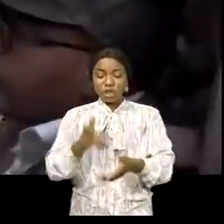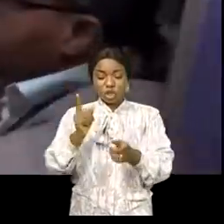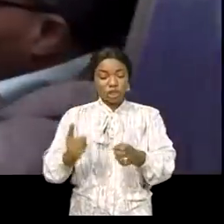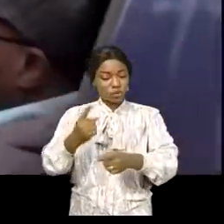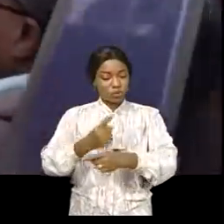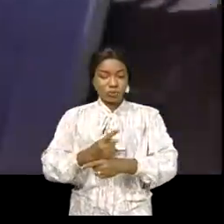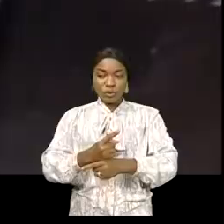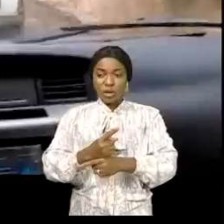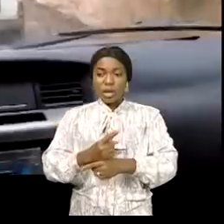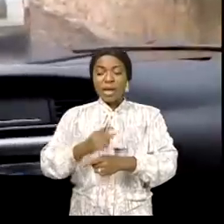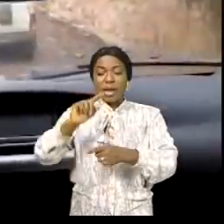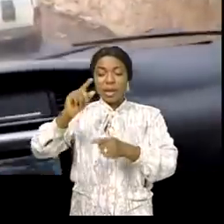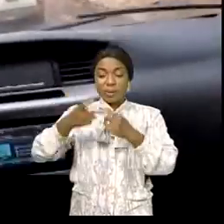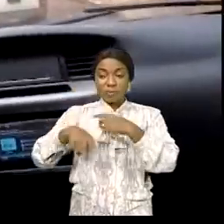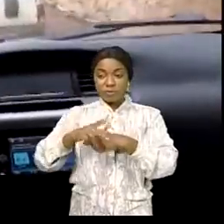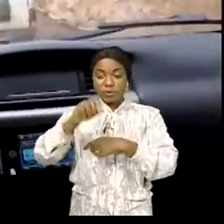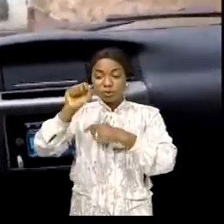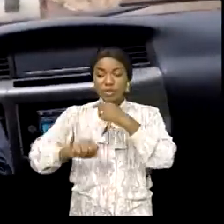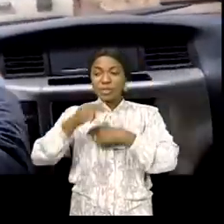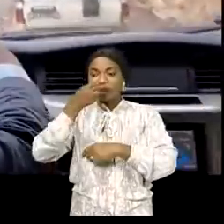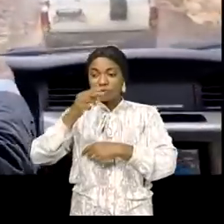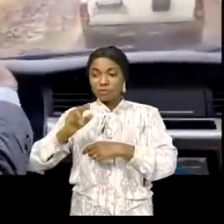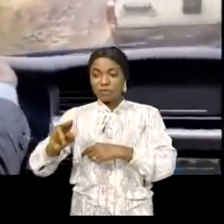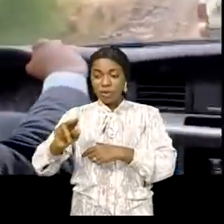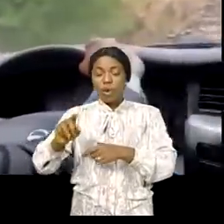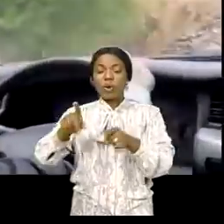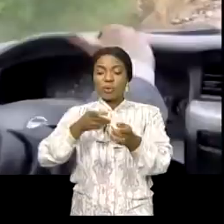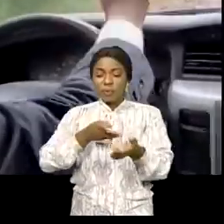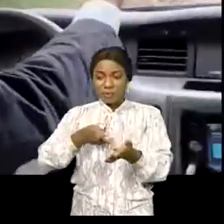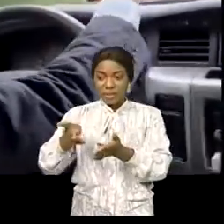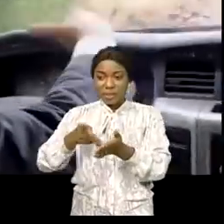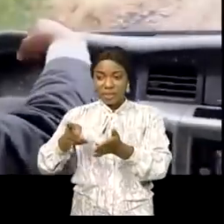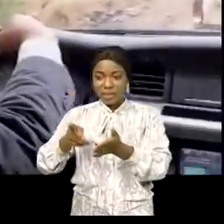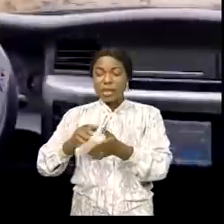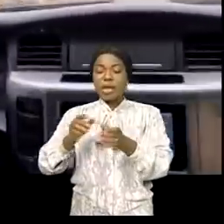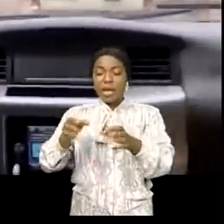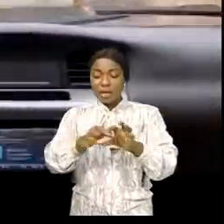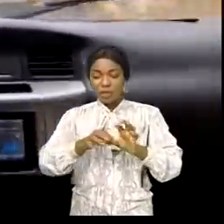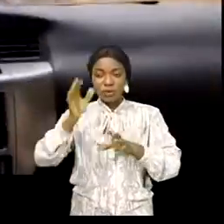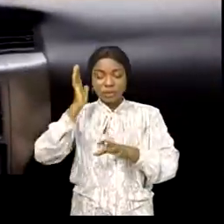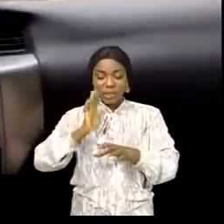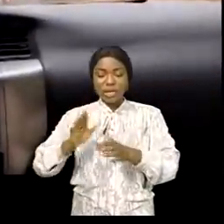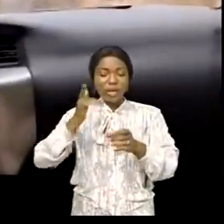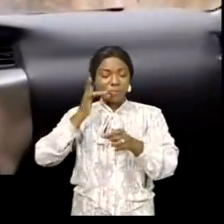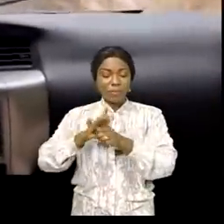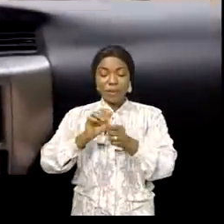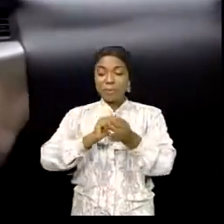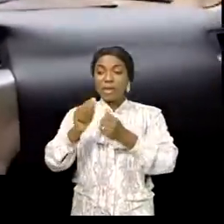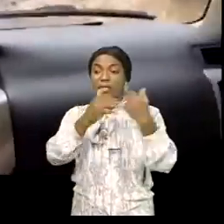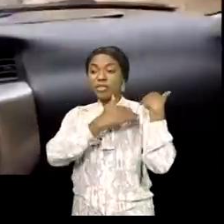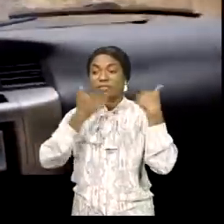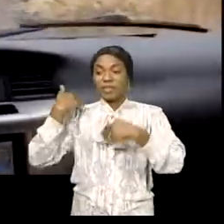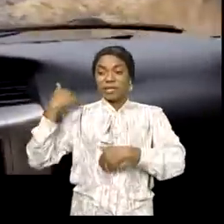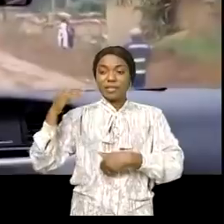qui passe, la province du Sud Kivu bénéficie des acquis de l'union sacrée de la nation, tels que prônés par le chef de l'État,